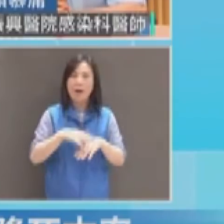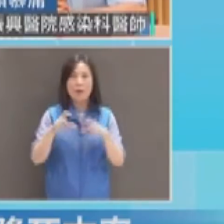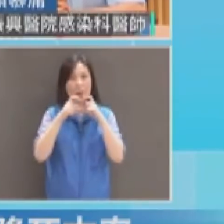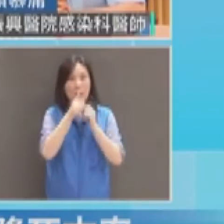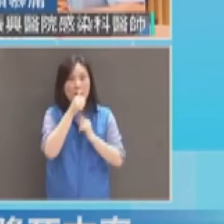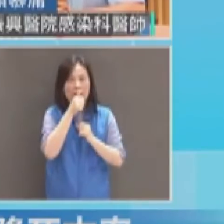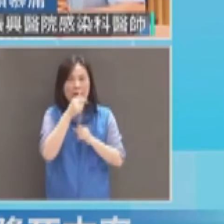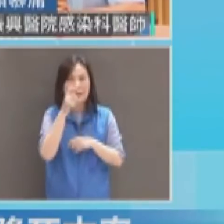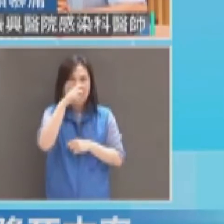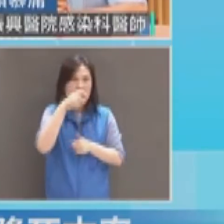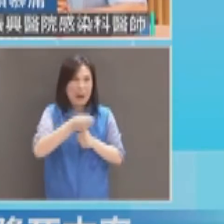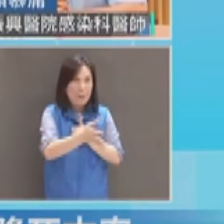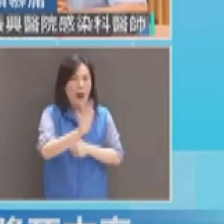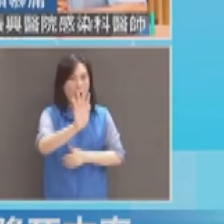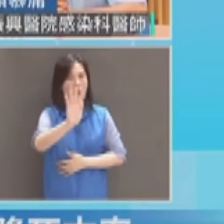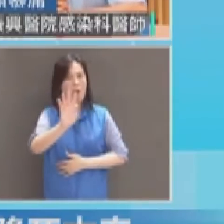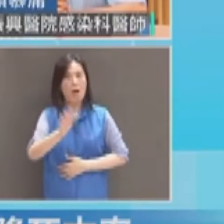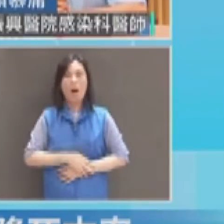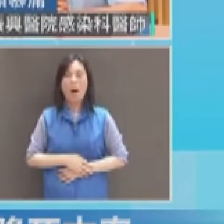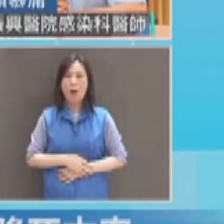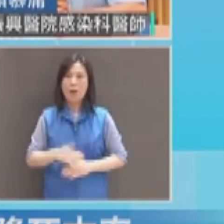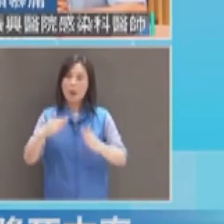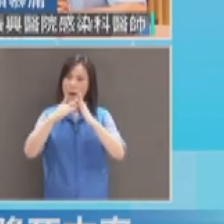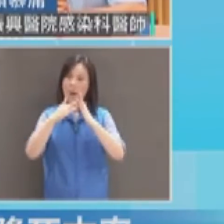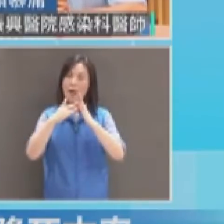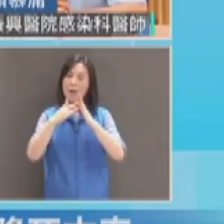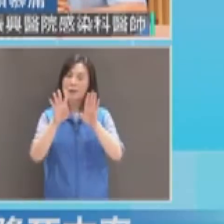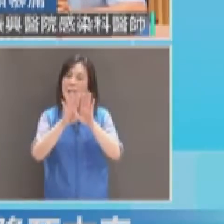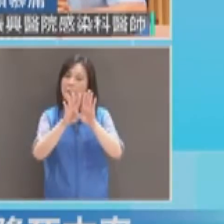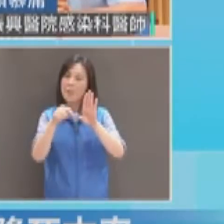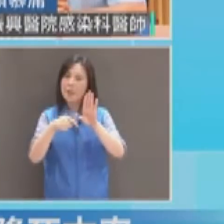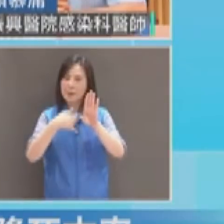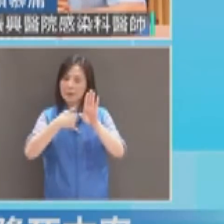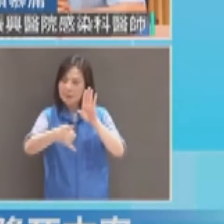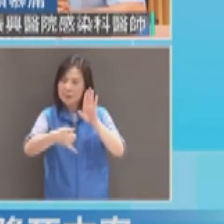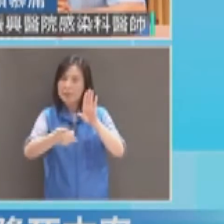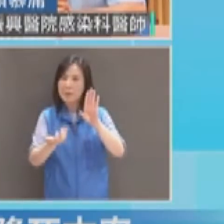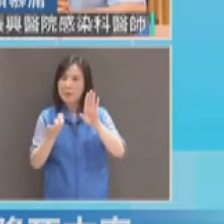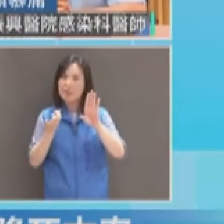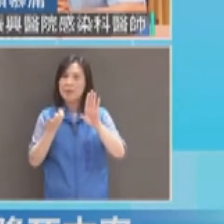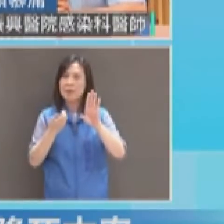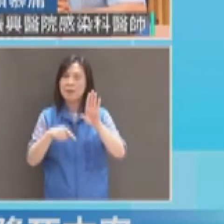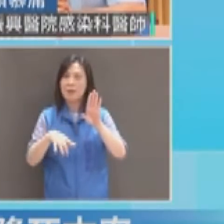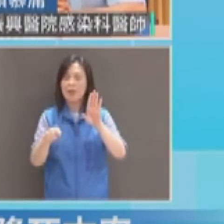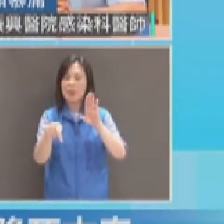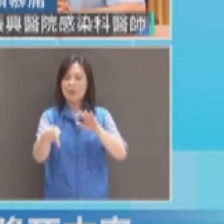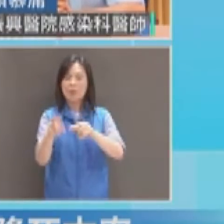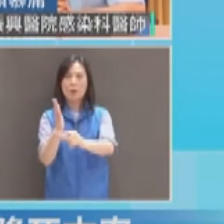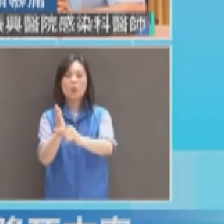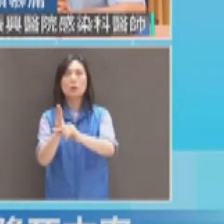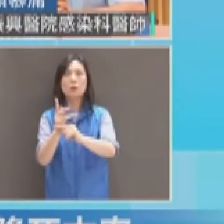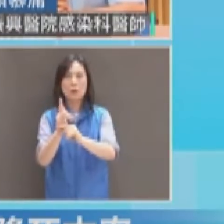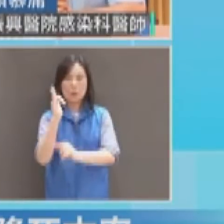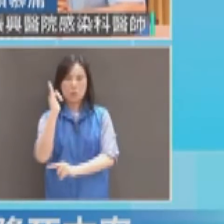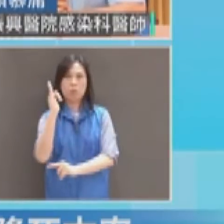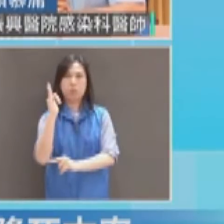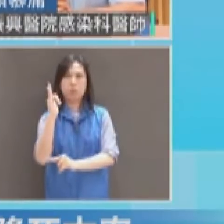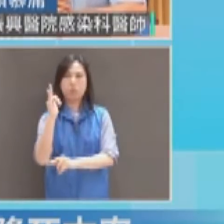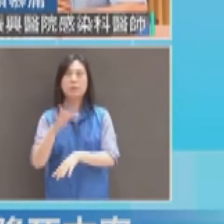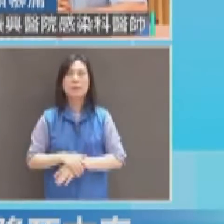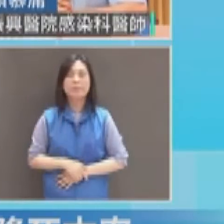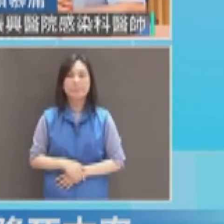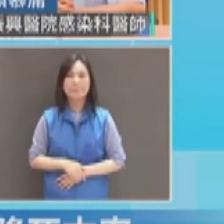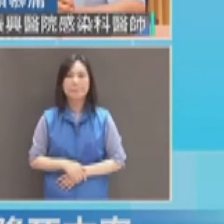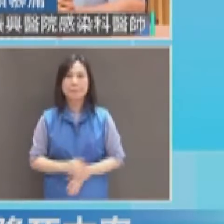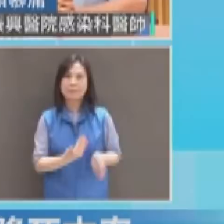面，哦，但是你踏进家门口你还要注意家里要设置一个缓冲区，哦，那我们再看